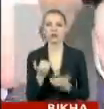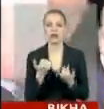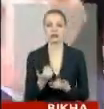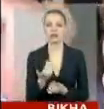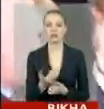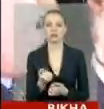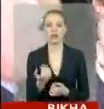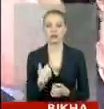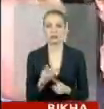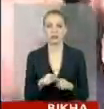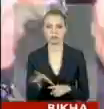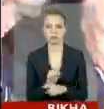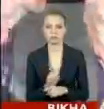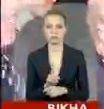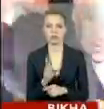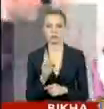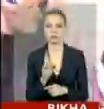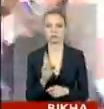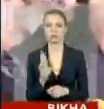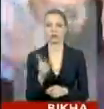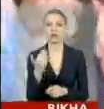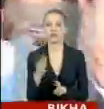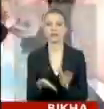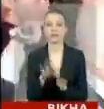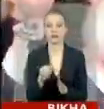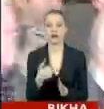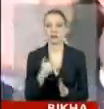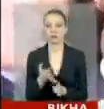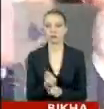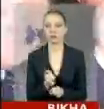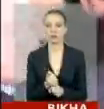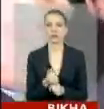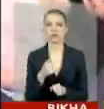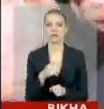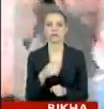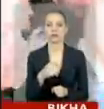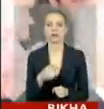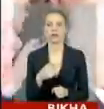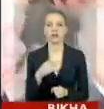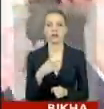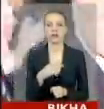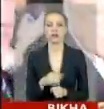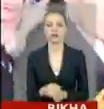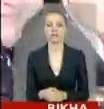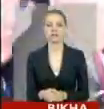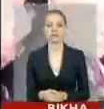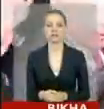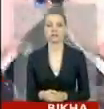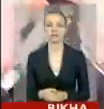Для нас нормально. Як ви виберете, а ми будемо всегда поділити. Вот ви сьогодні вип'єте по цьому поводу.